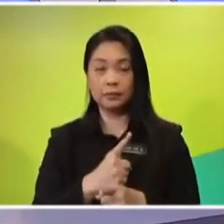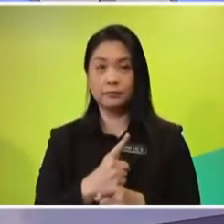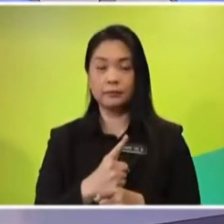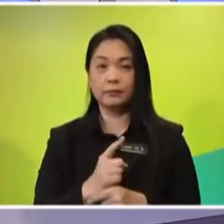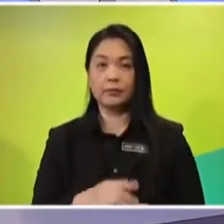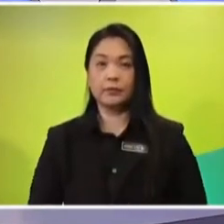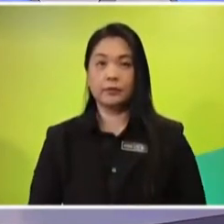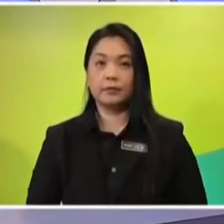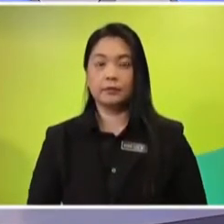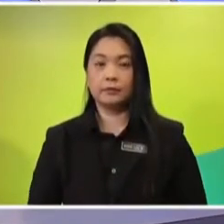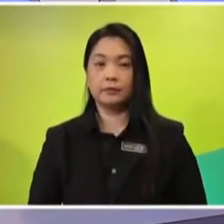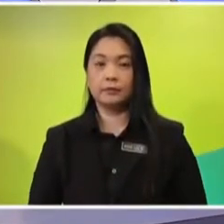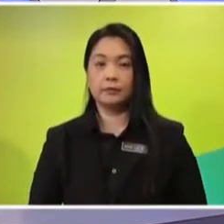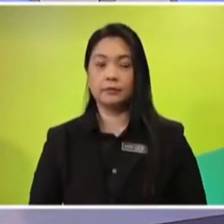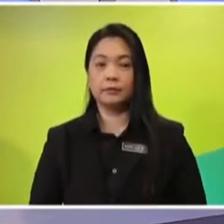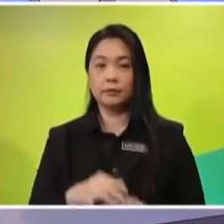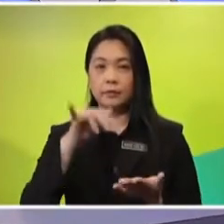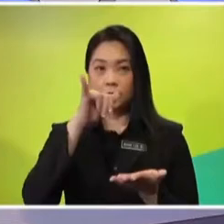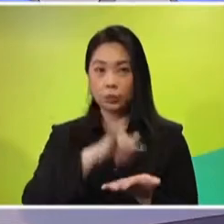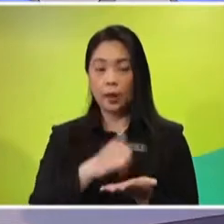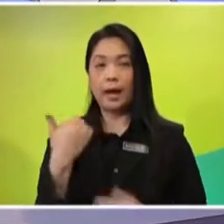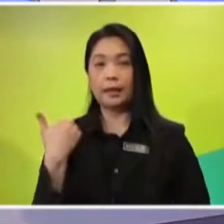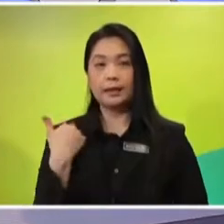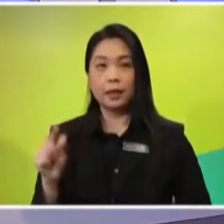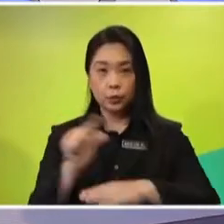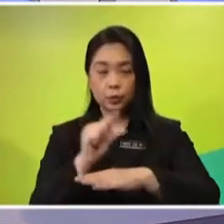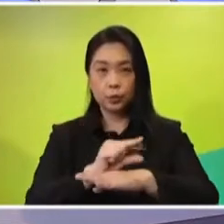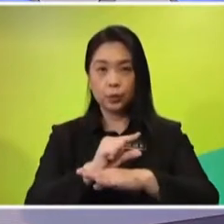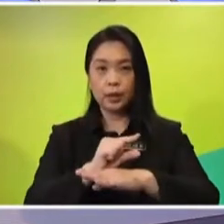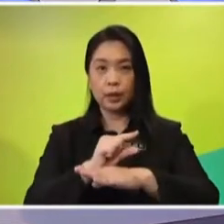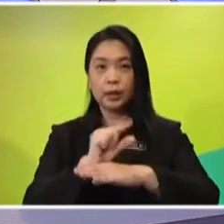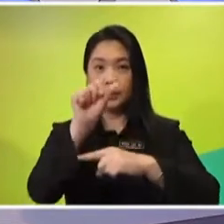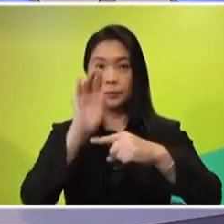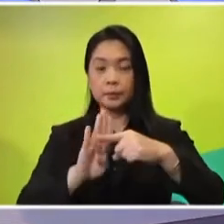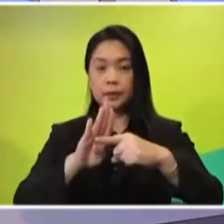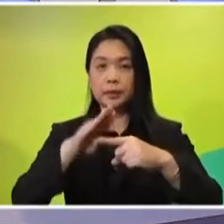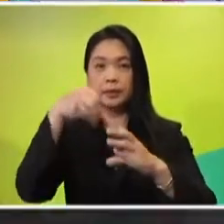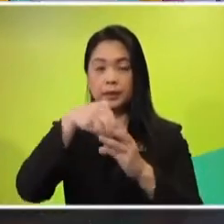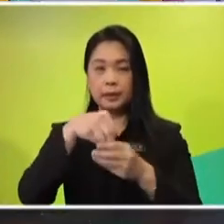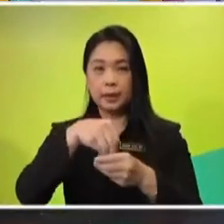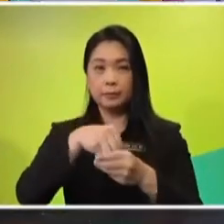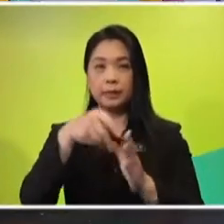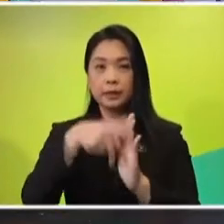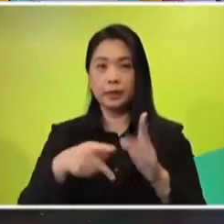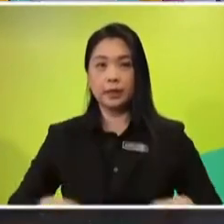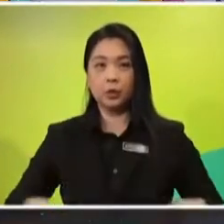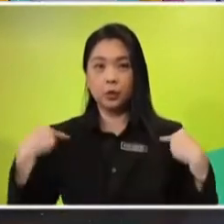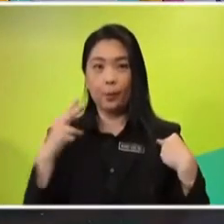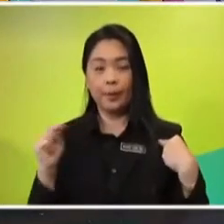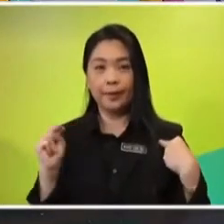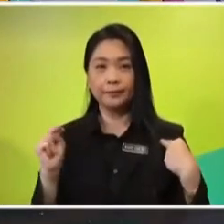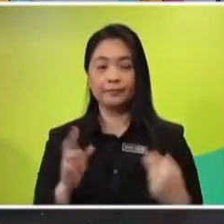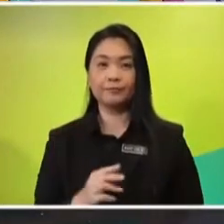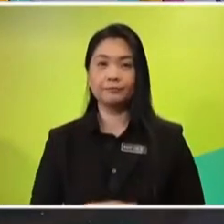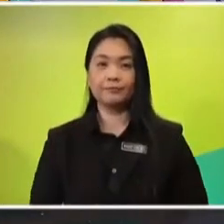situlah pecahan dalam aplikasi pecahan dalam kehidupan seharian. Okey. Baik, cikgu.